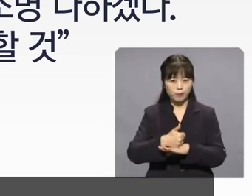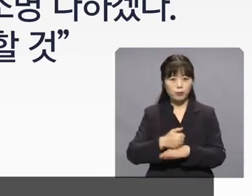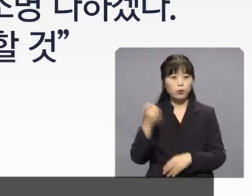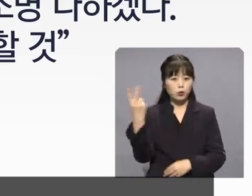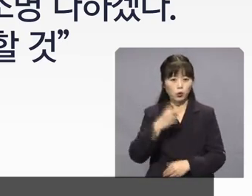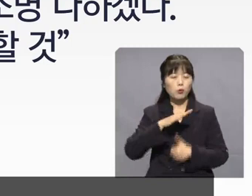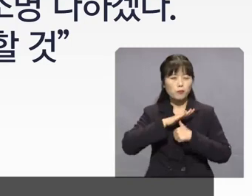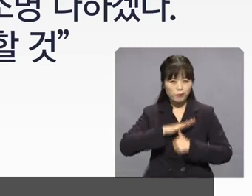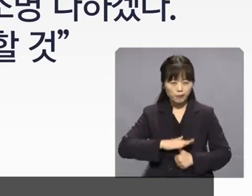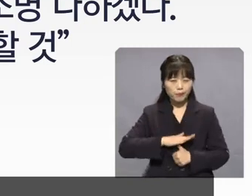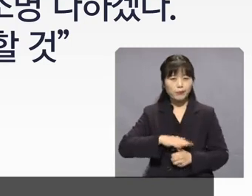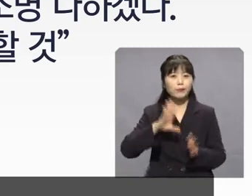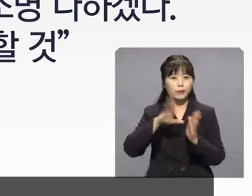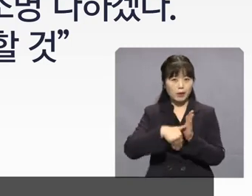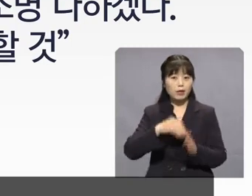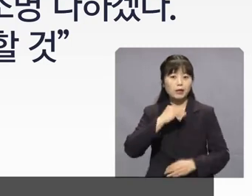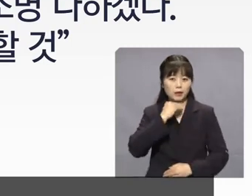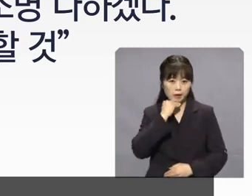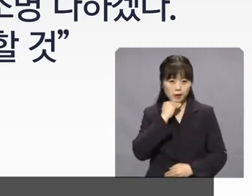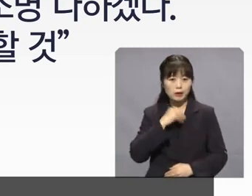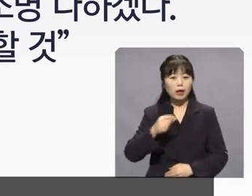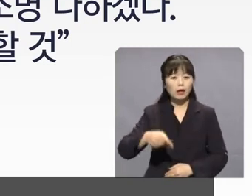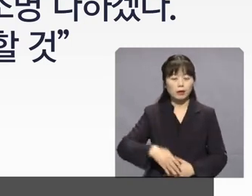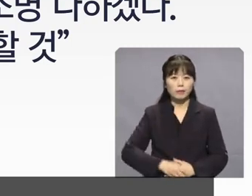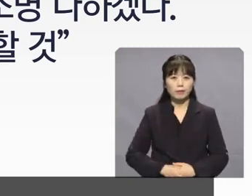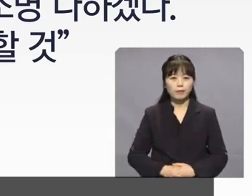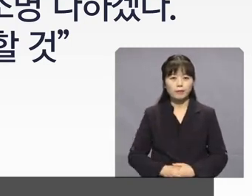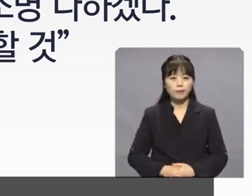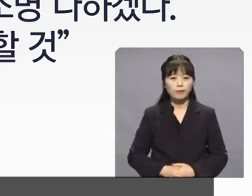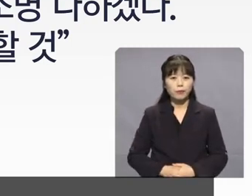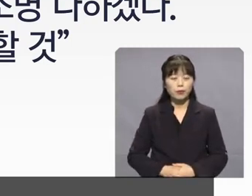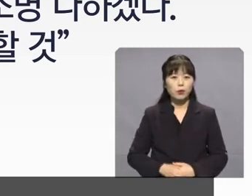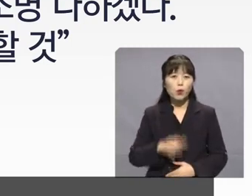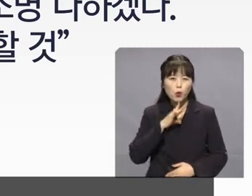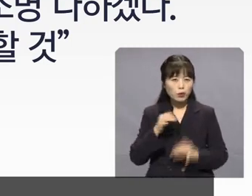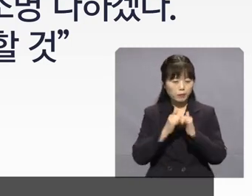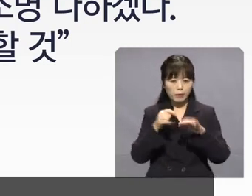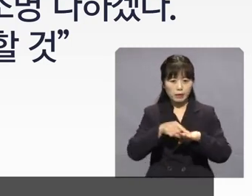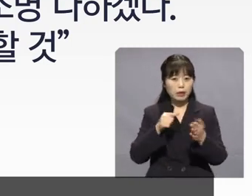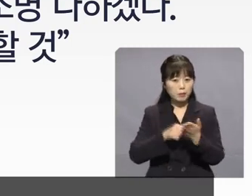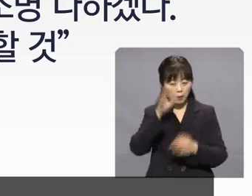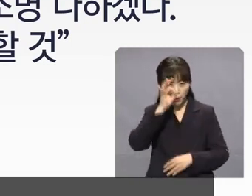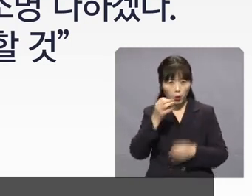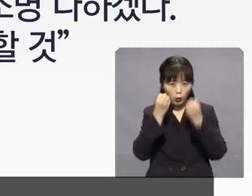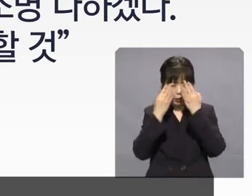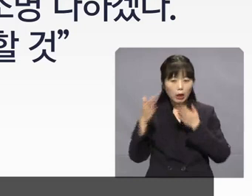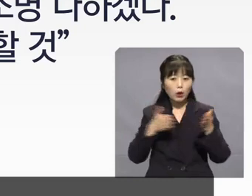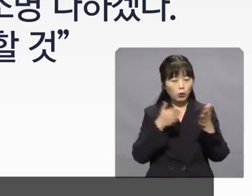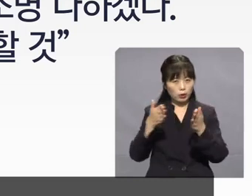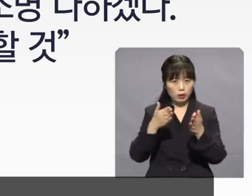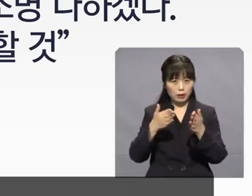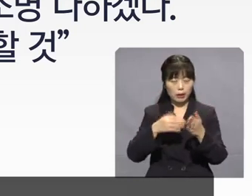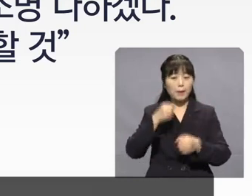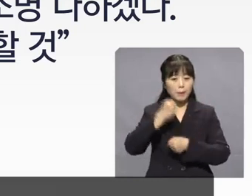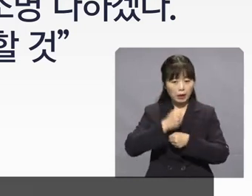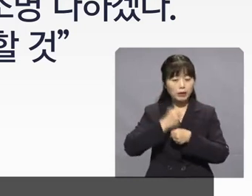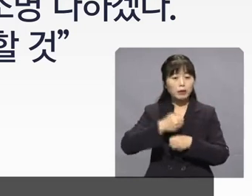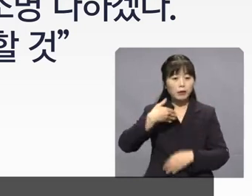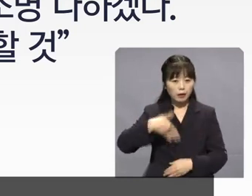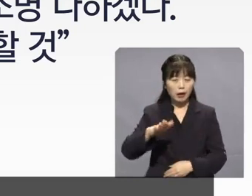결론 인내하며 때를 기다리겠다 다음을 모색했고요 오직 민심만 보고 새로운 길을 개척해